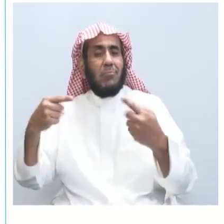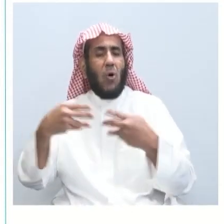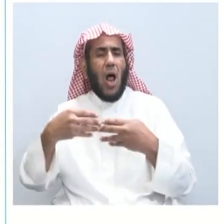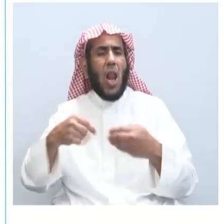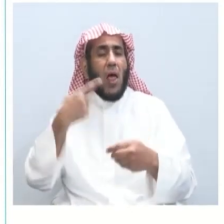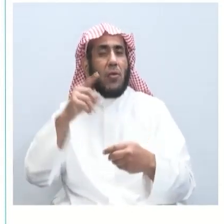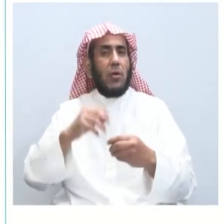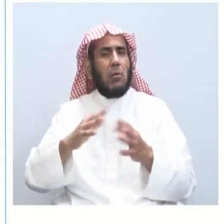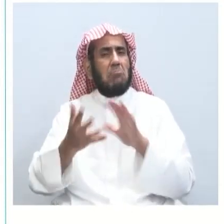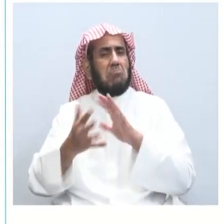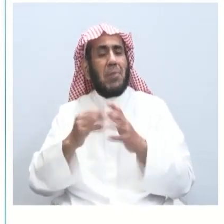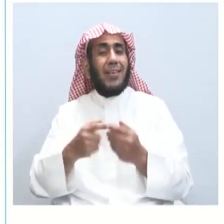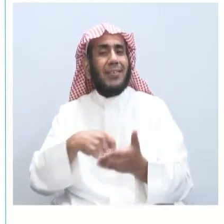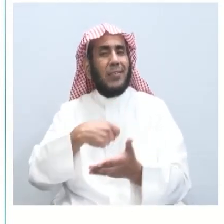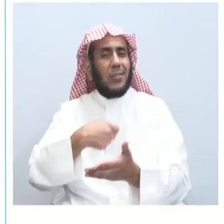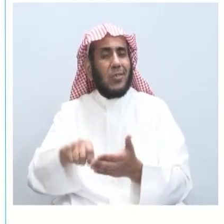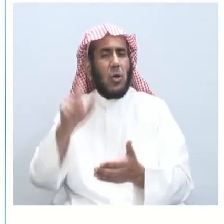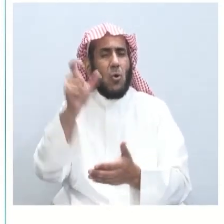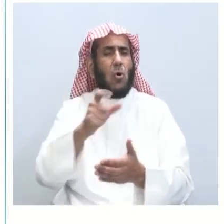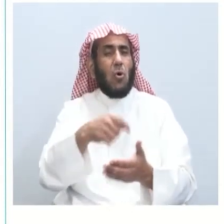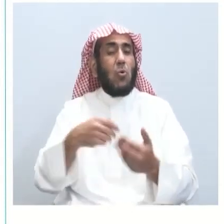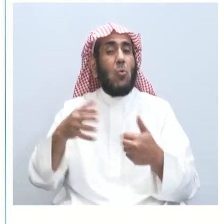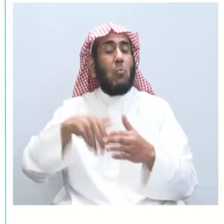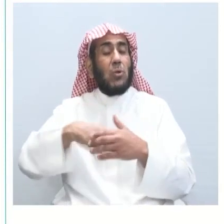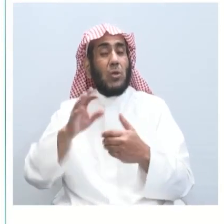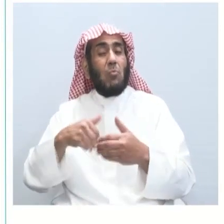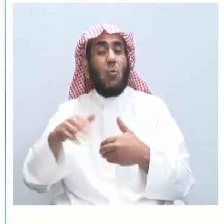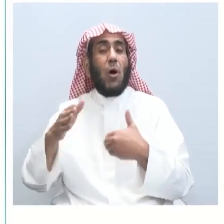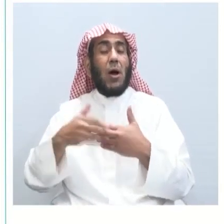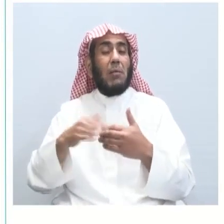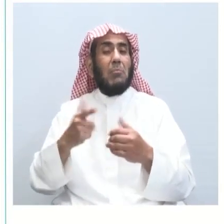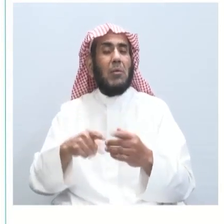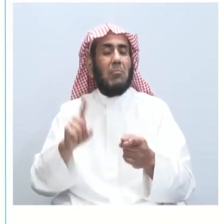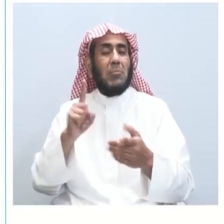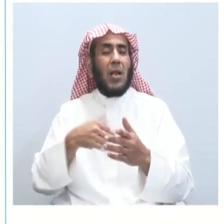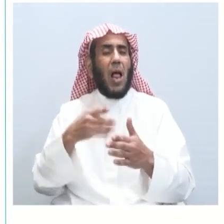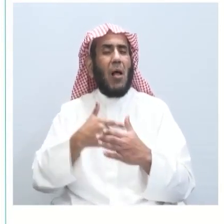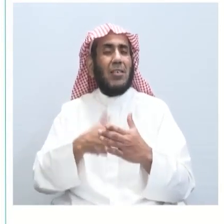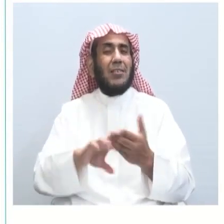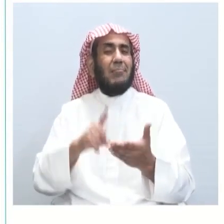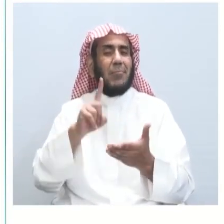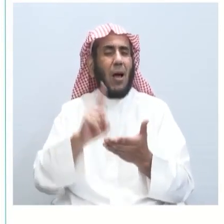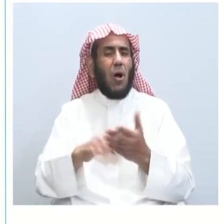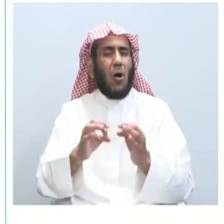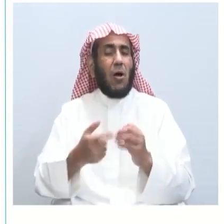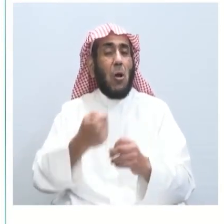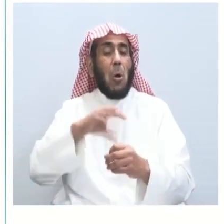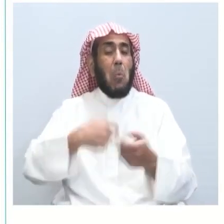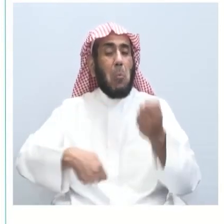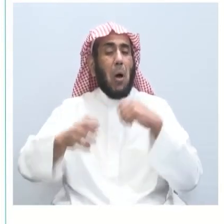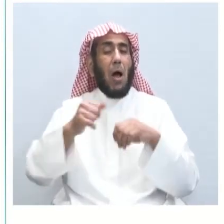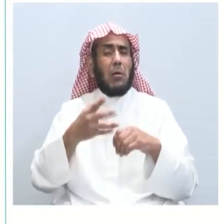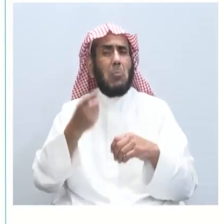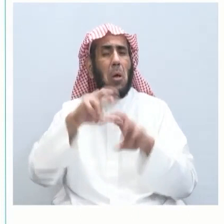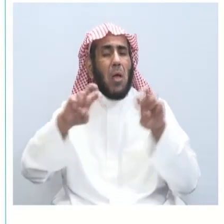المرجح ان يشتروا منتجاتهم وخدماتهم من اجل تحقيق الارباح اذا دائما ما تبحث